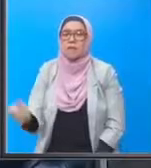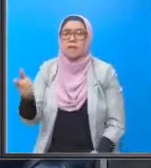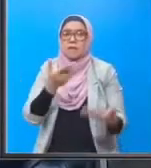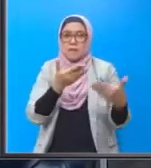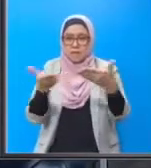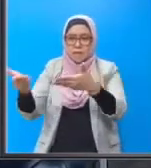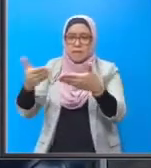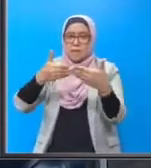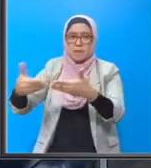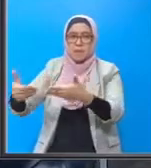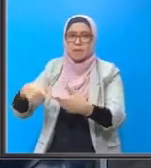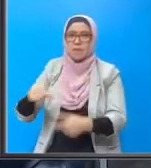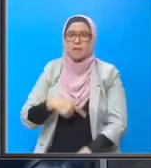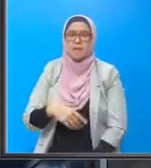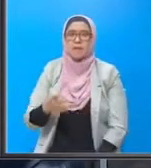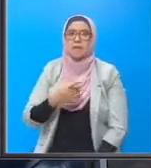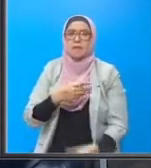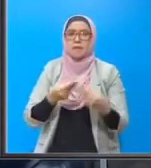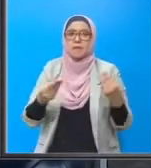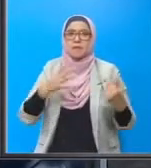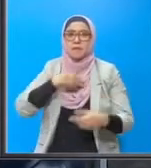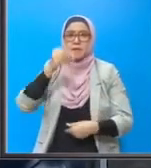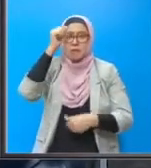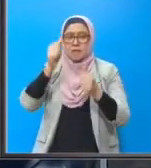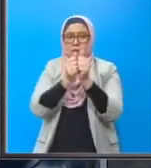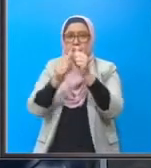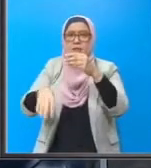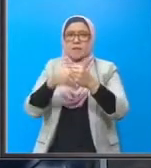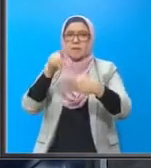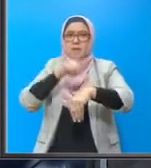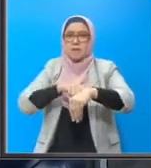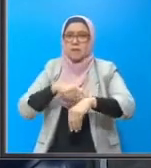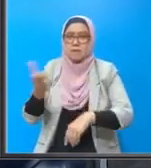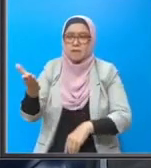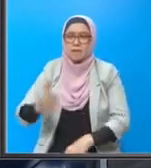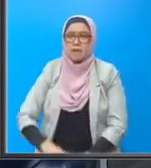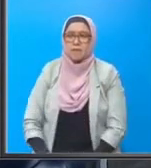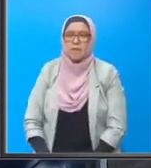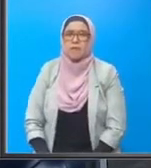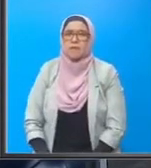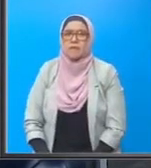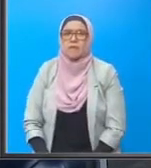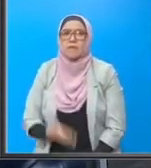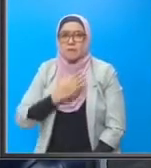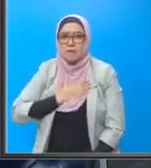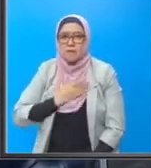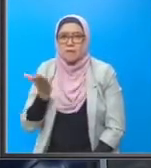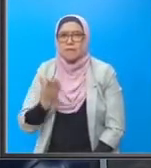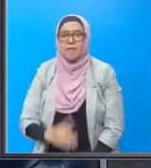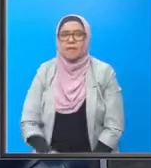selepas putih teruskan dengan tambahan basketry silakan